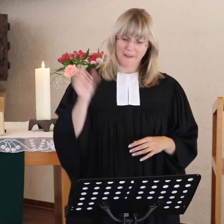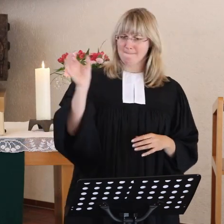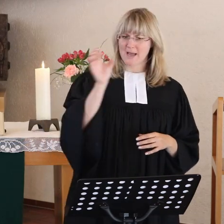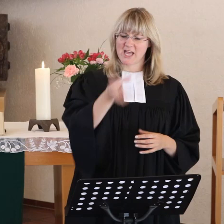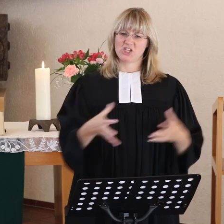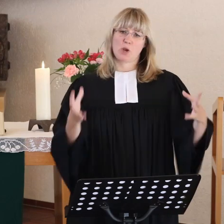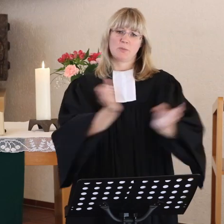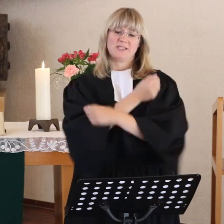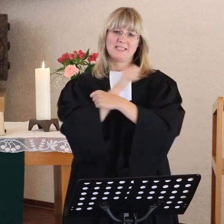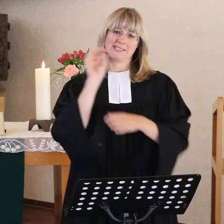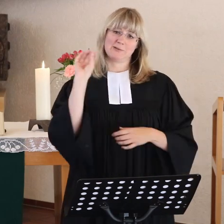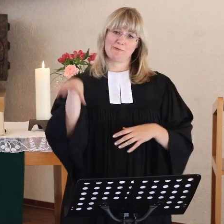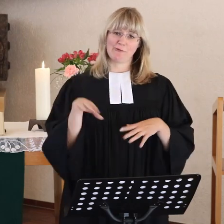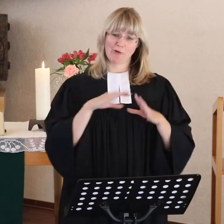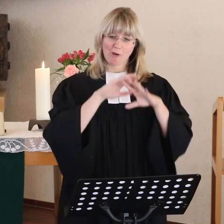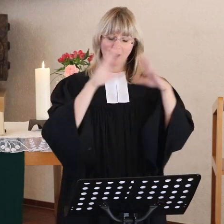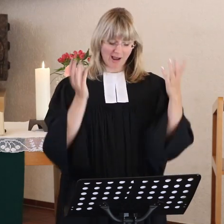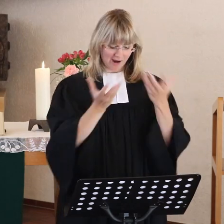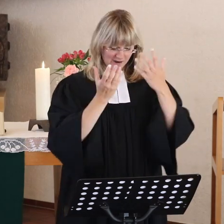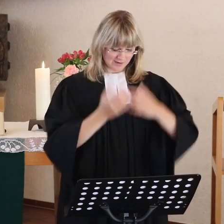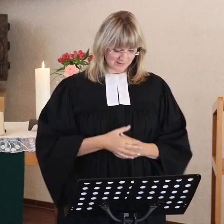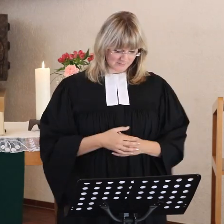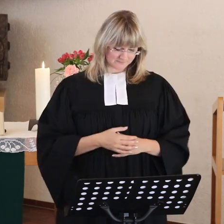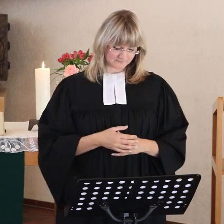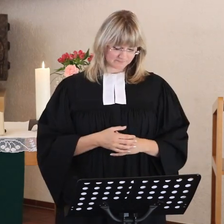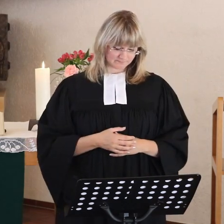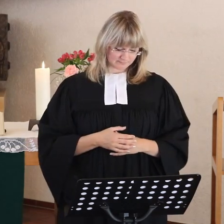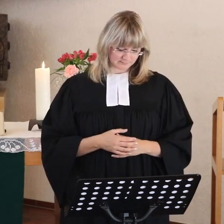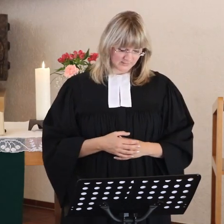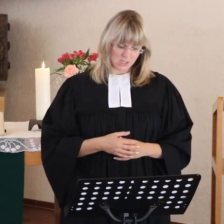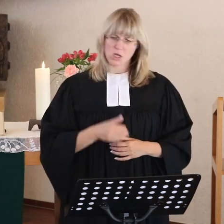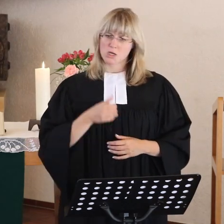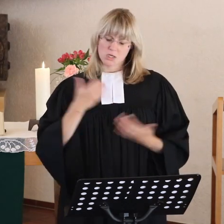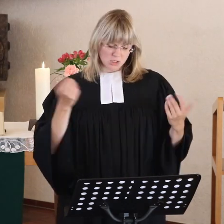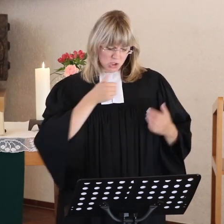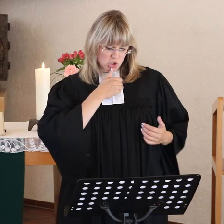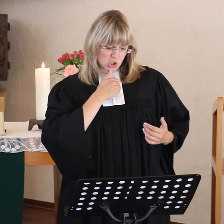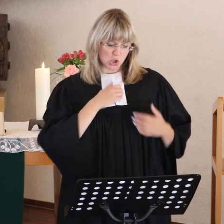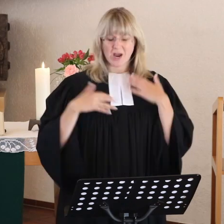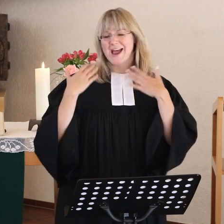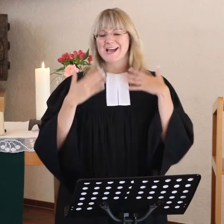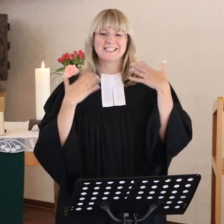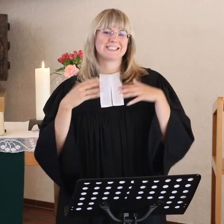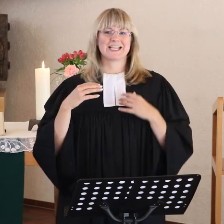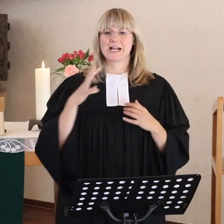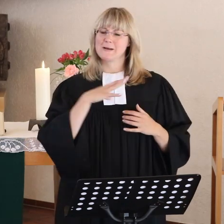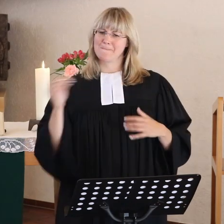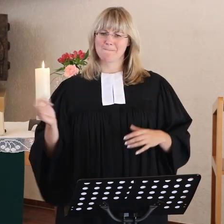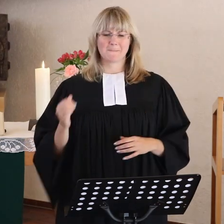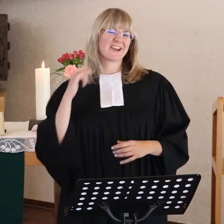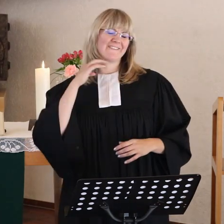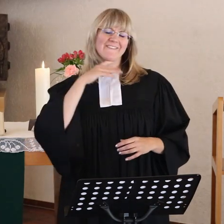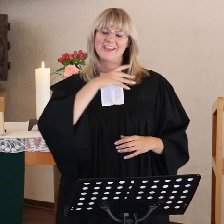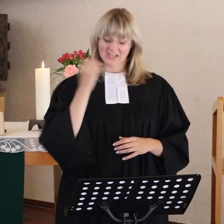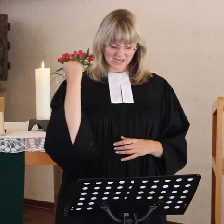hatten, gehörte ihnen gemeinsam. Mit großer Kraft traten die Apostel als Zeugen dafür auf,